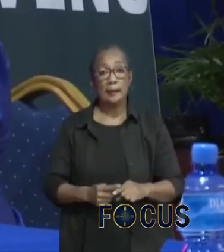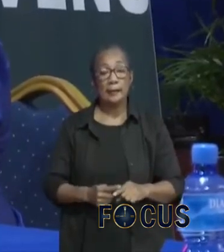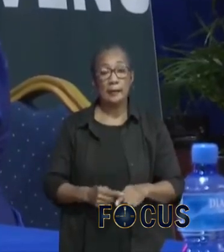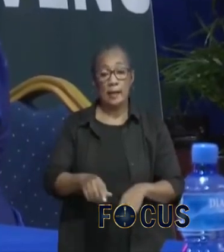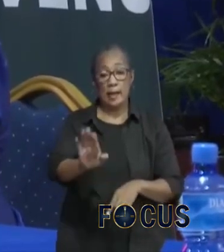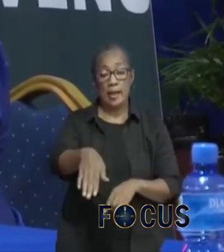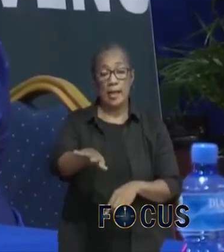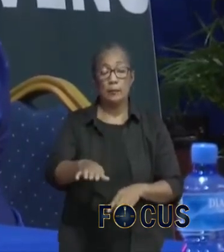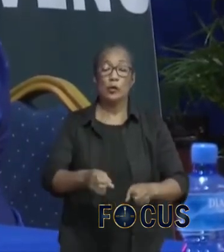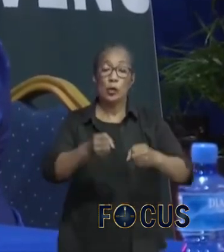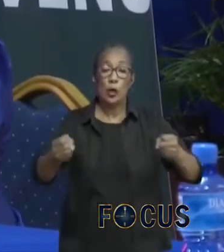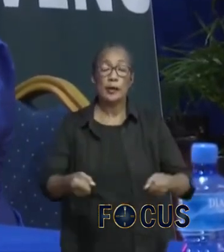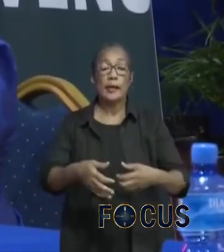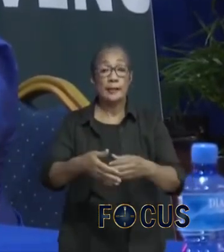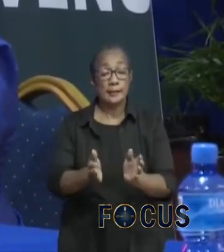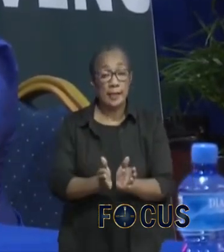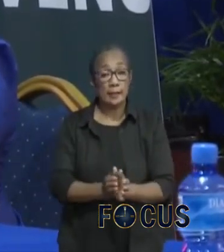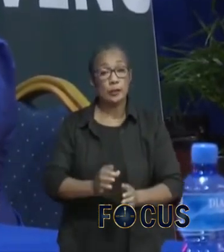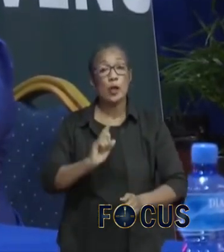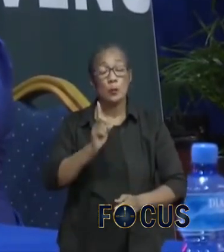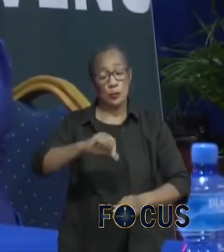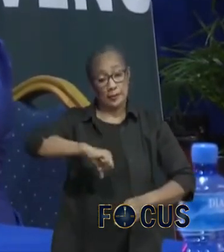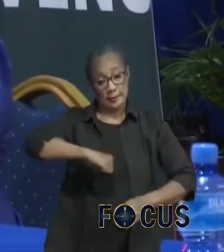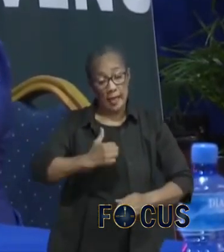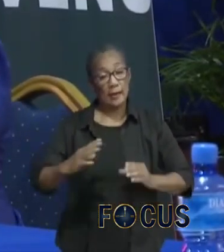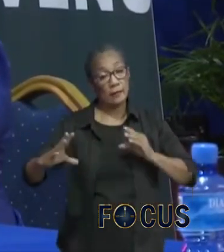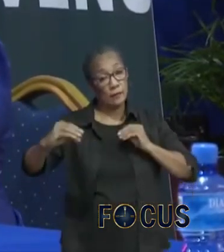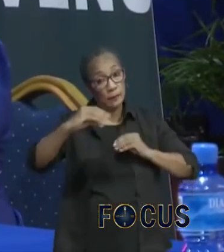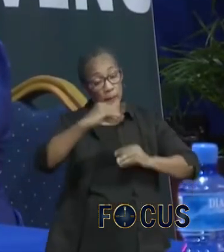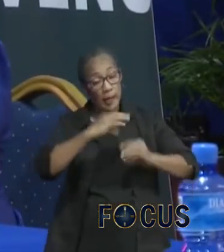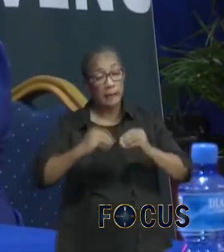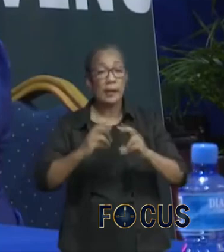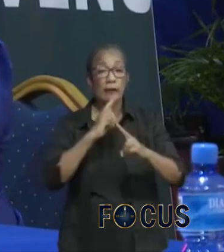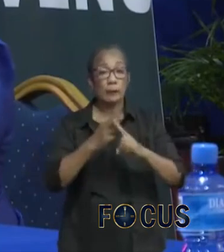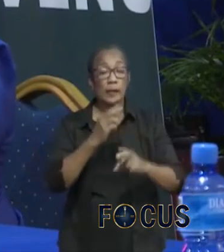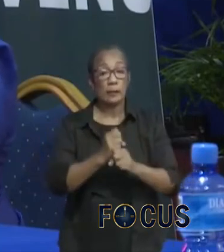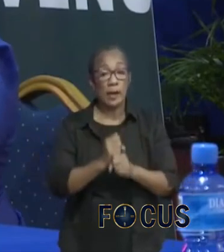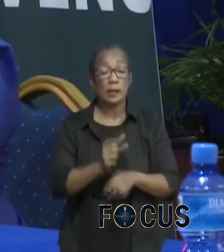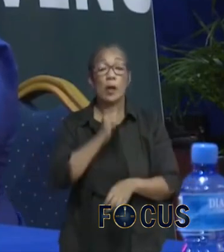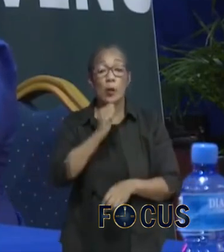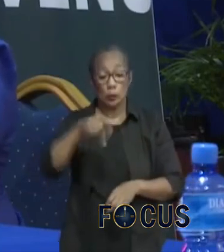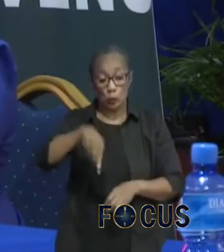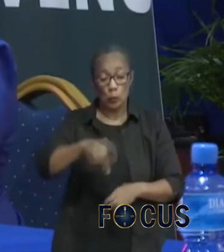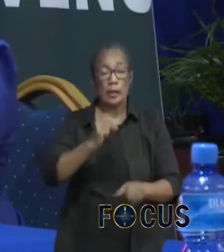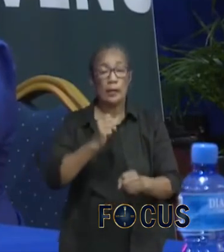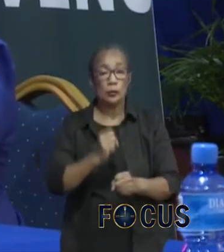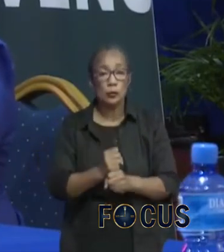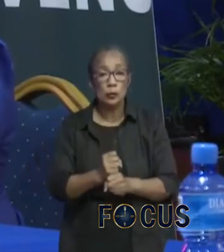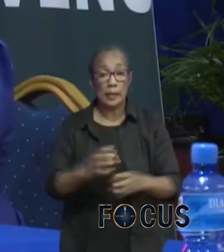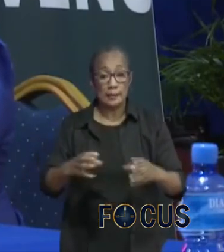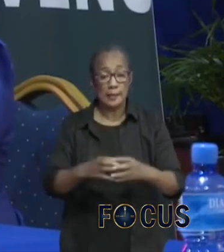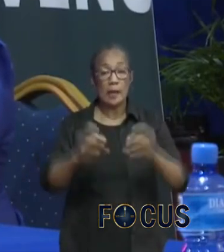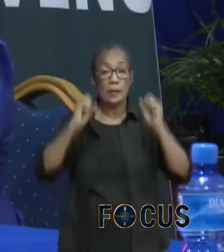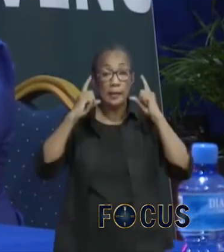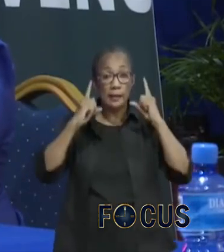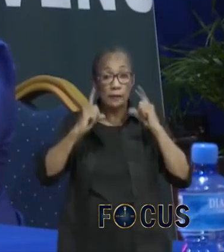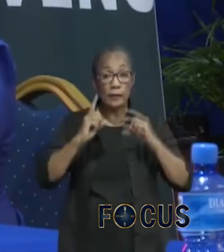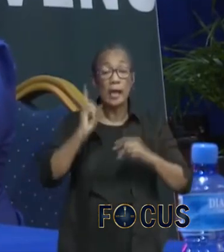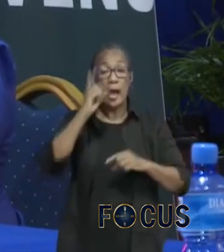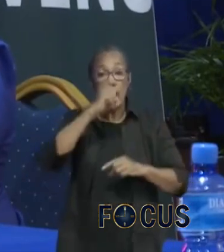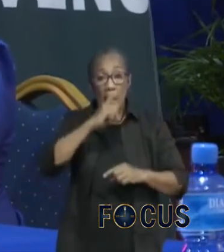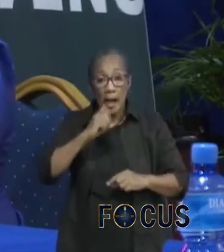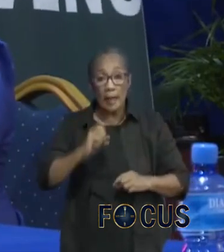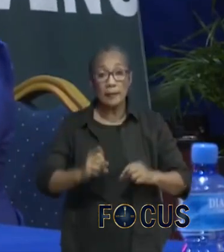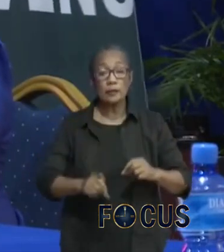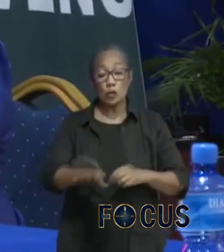lijnbusorganisaties. Daar komen ze wel uit. Maar waarvoor wij ons klaar gaan maken als samenleving, het moment dat de bussen weer gaan rijden, dat